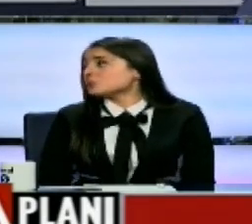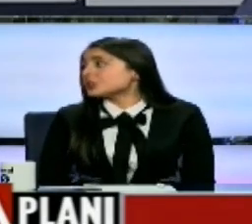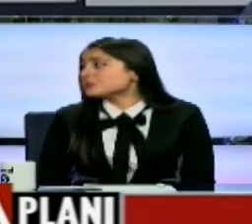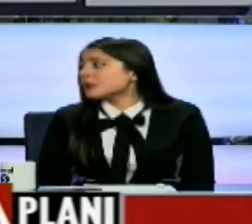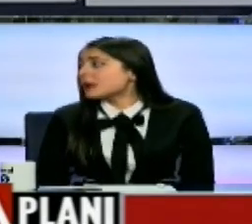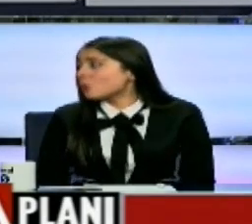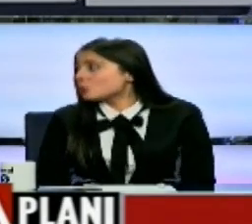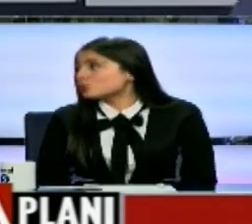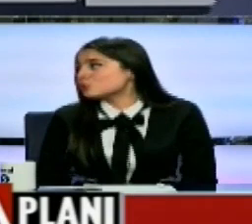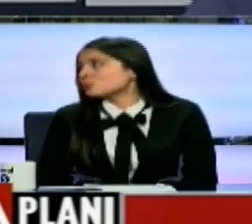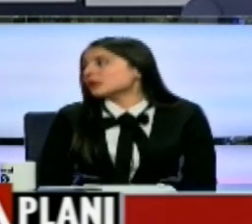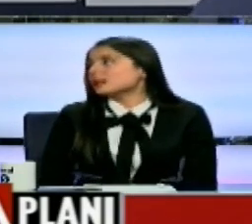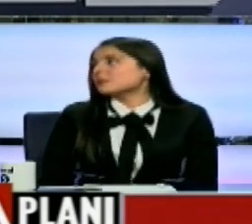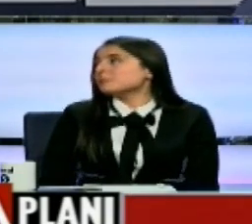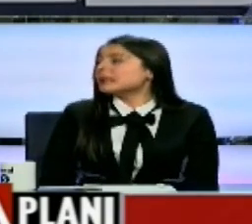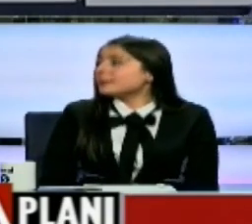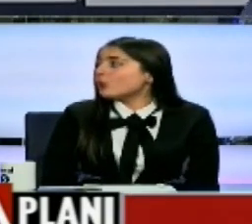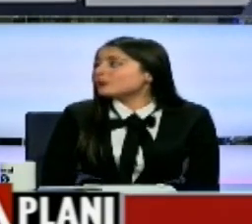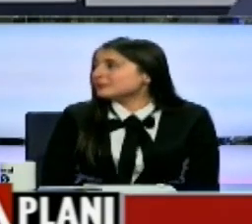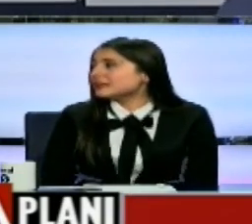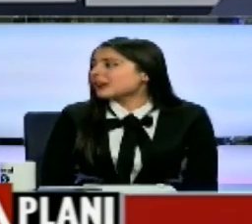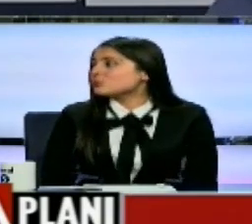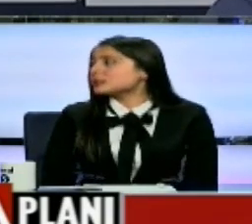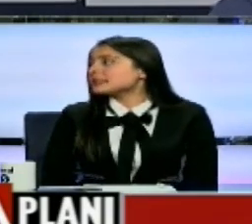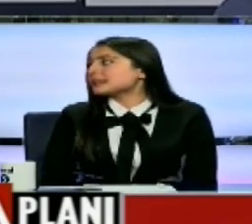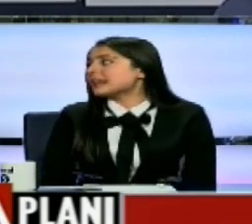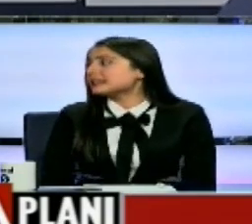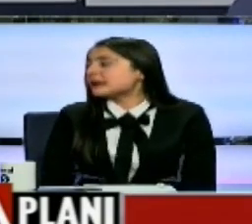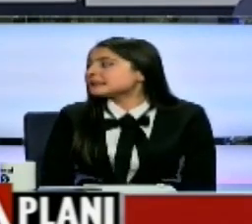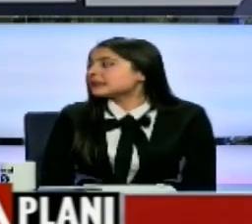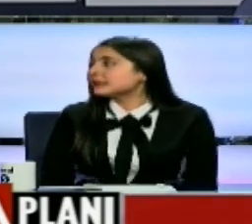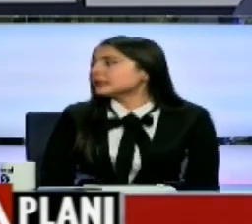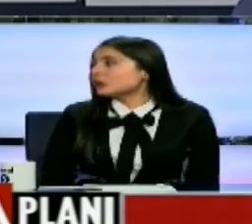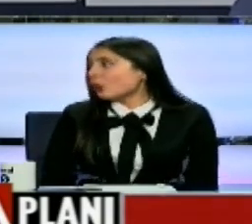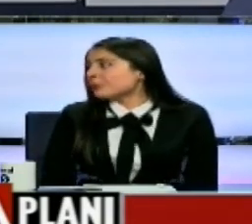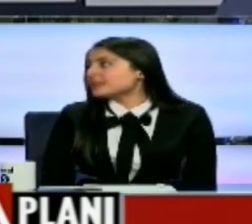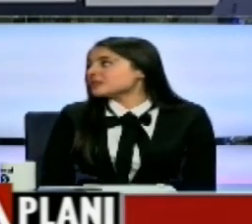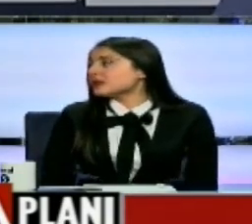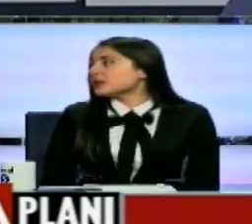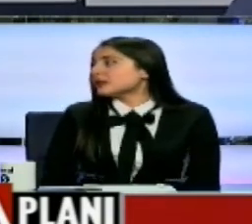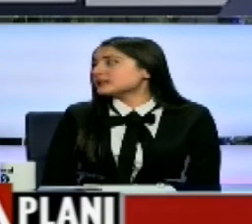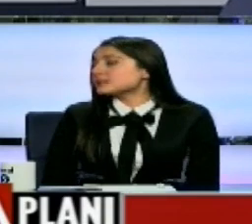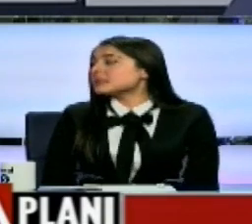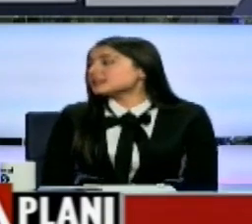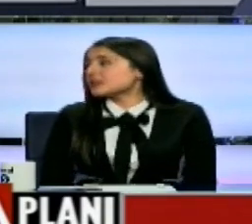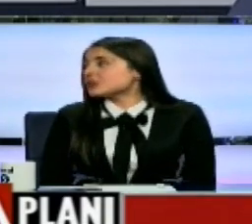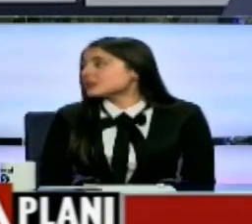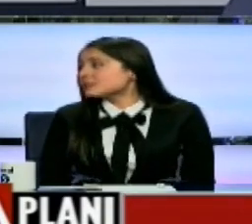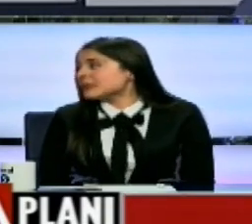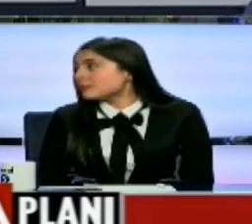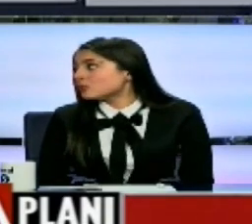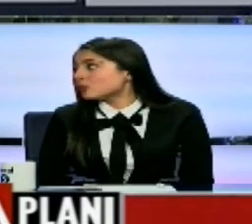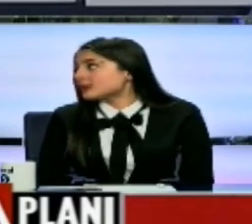olduğu çalışmalar yoktu. Çünkü bilemiyor olabilirler. Çünkü insan kendi hayatında görmeyince nasıl bir sıkıntı